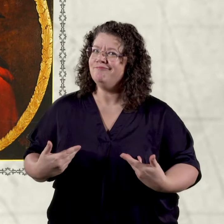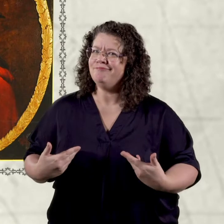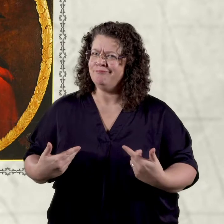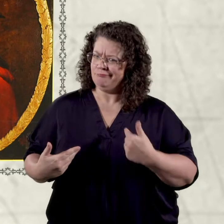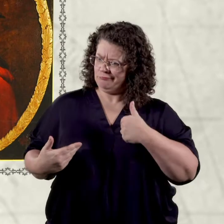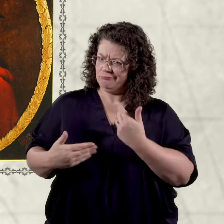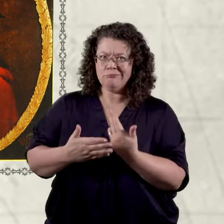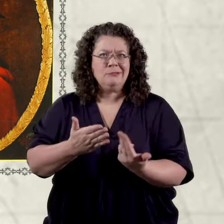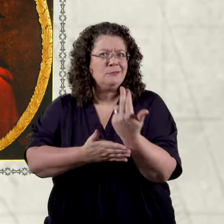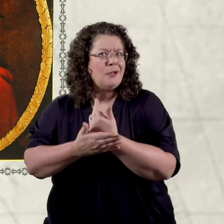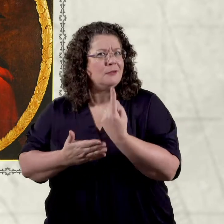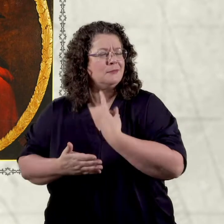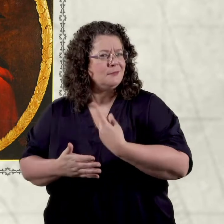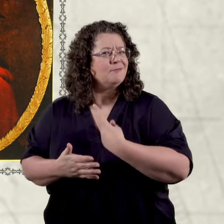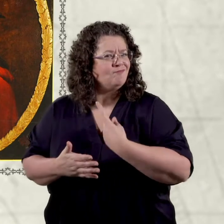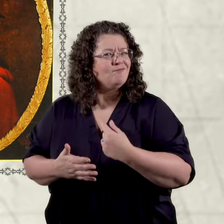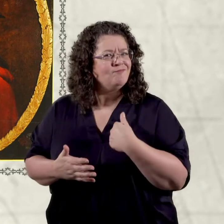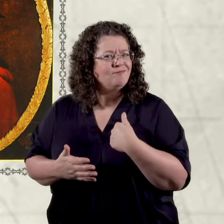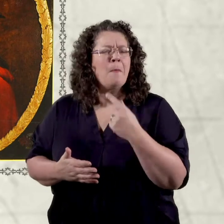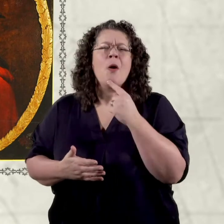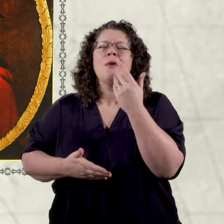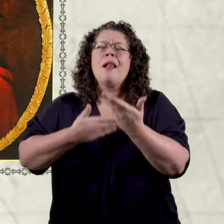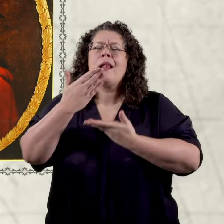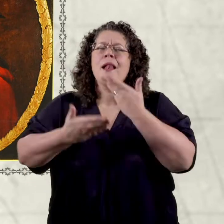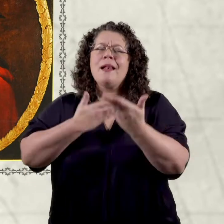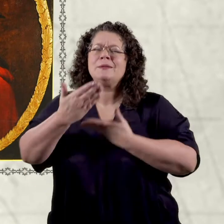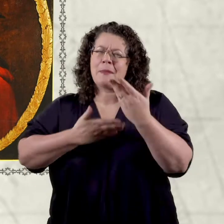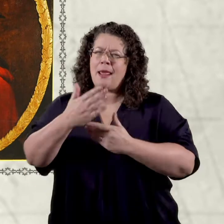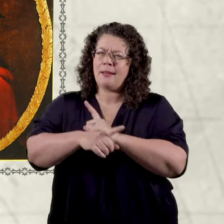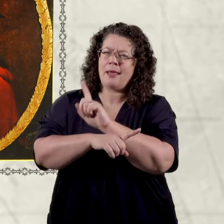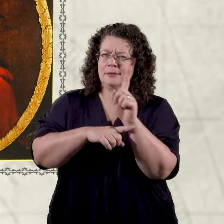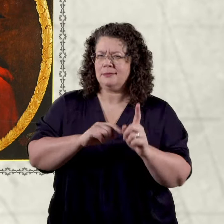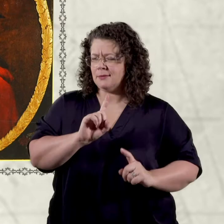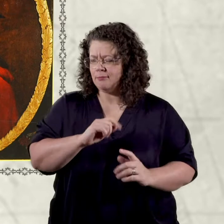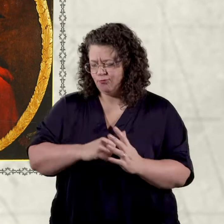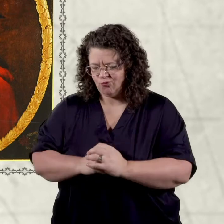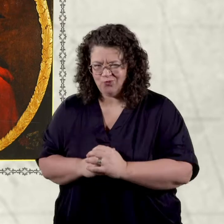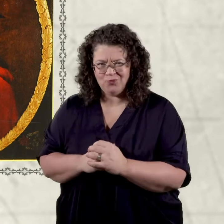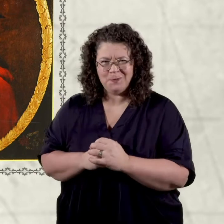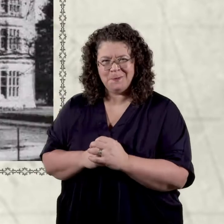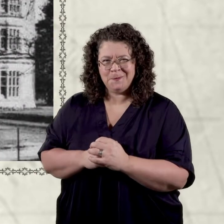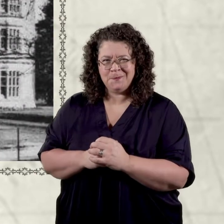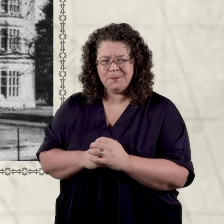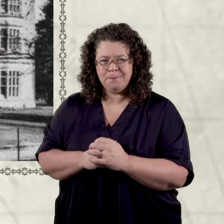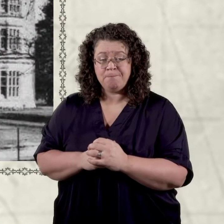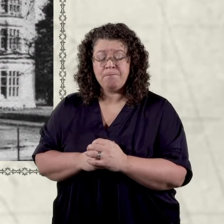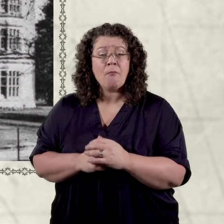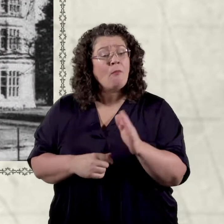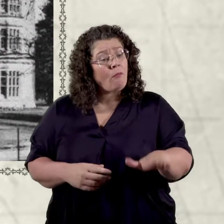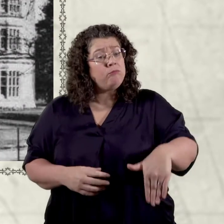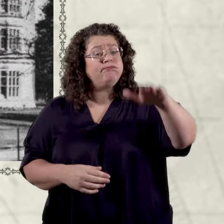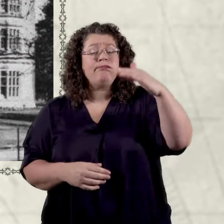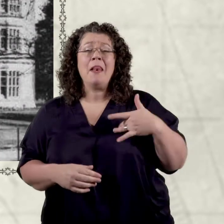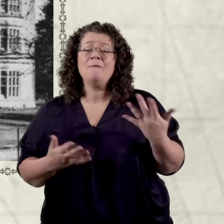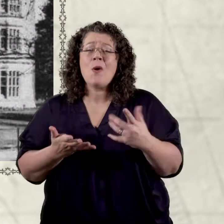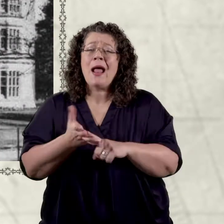newydd sbon, the latest design, ond wna i esbonio mwy am hynny nes ymlaen.